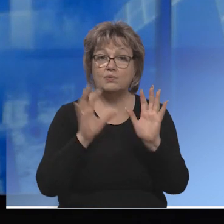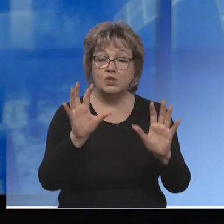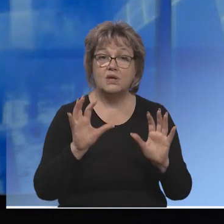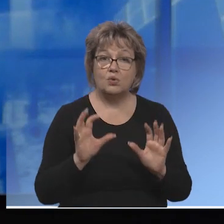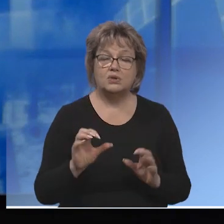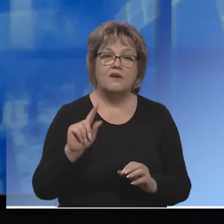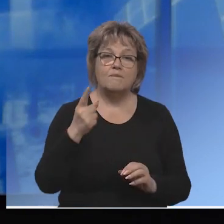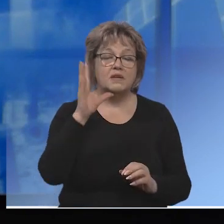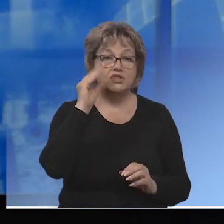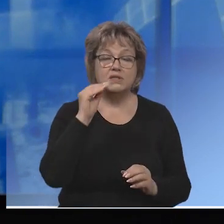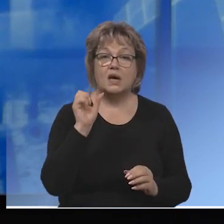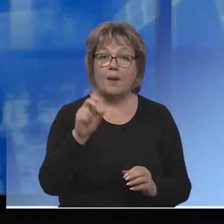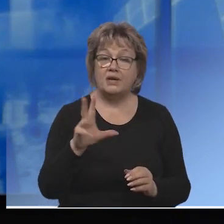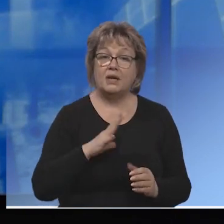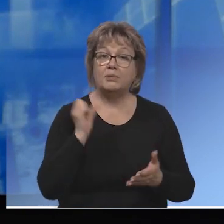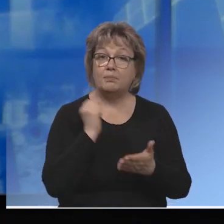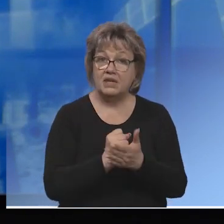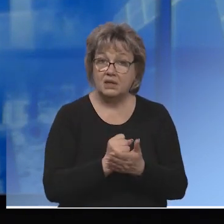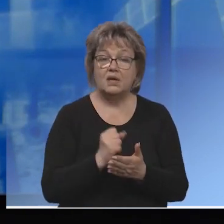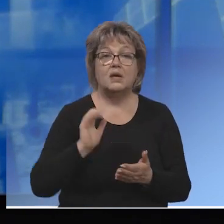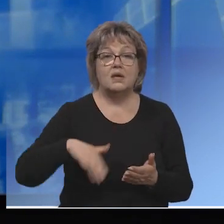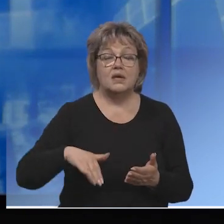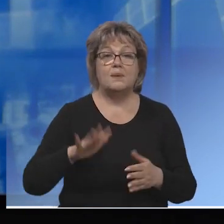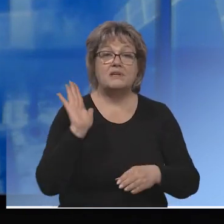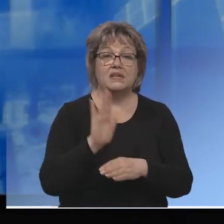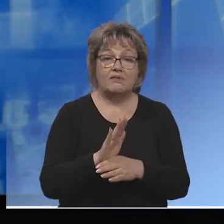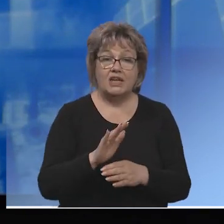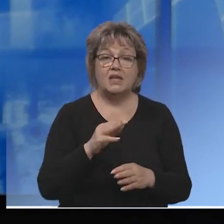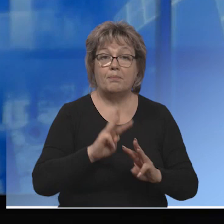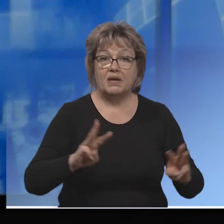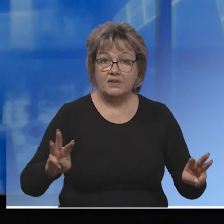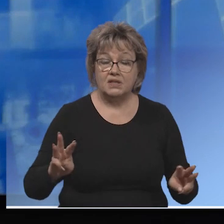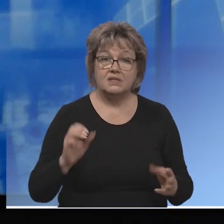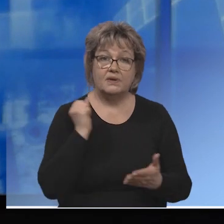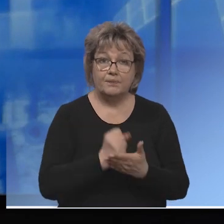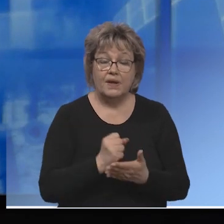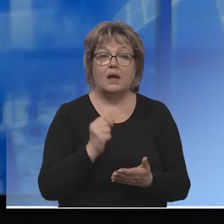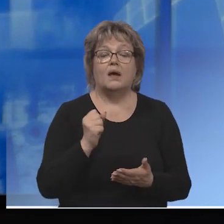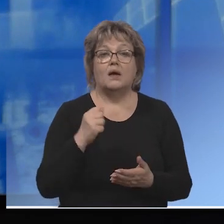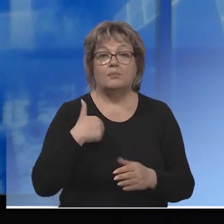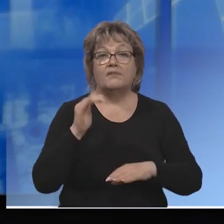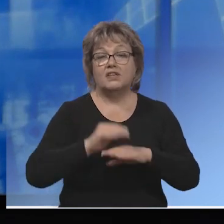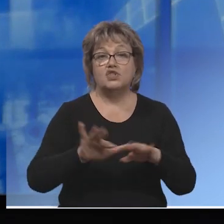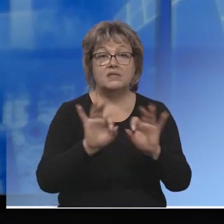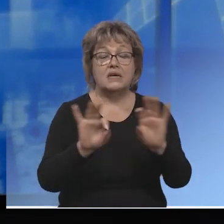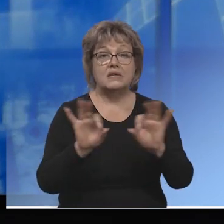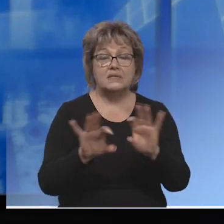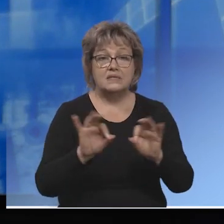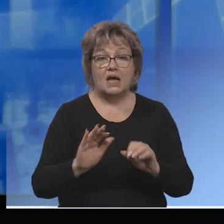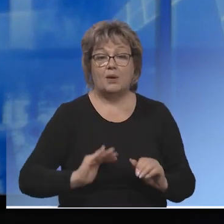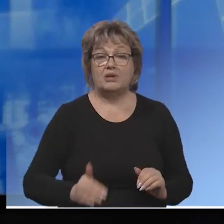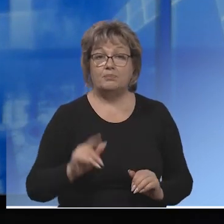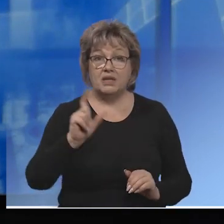98-й закон в первых числах апреля был принят, и соответствующее потом постановление правительства. И мы фактически